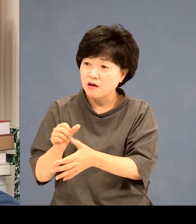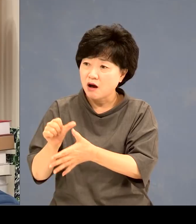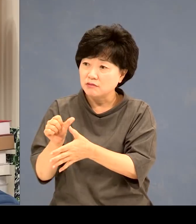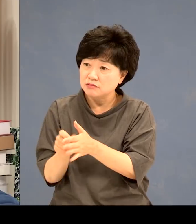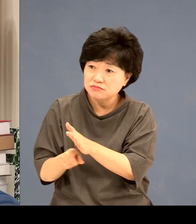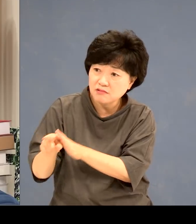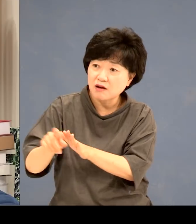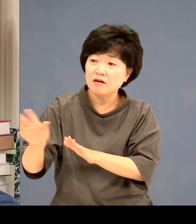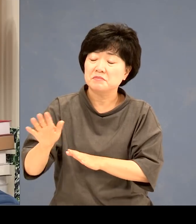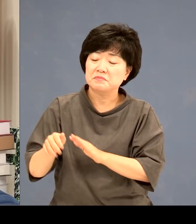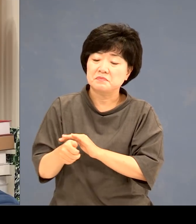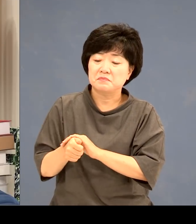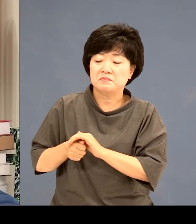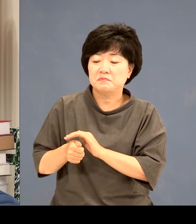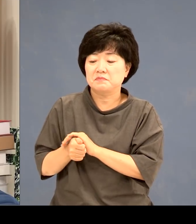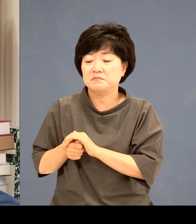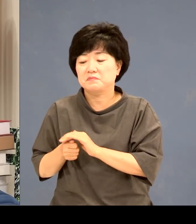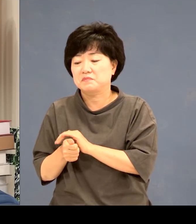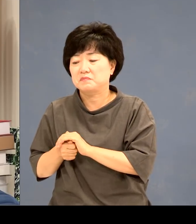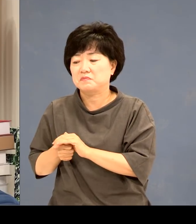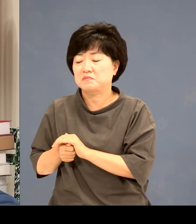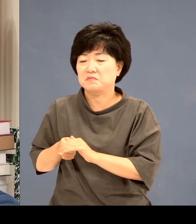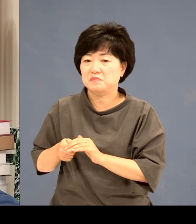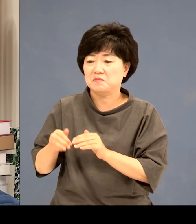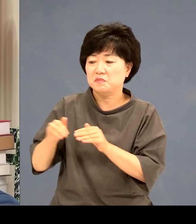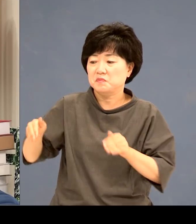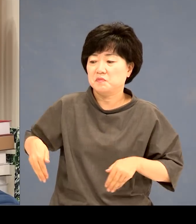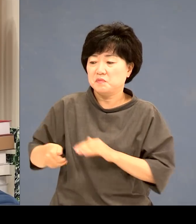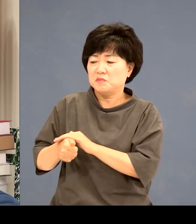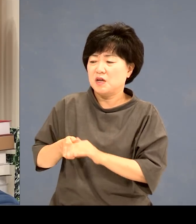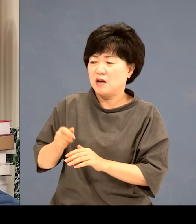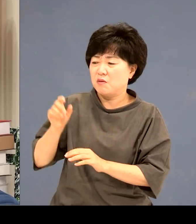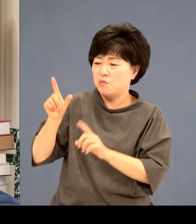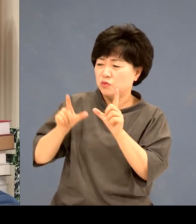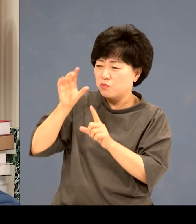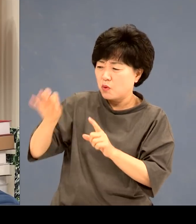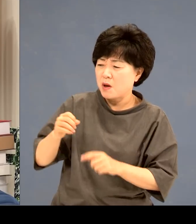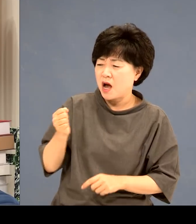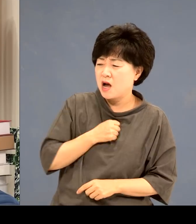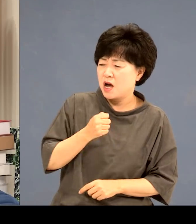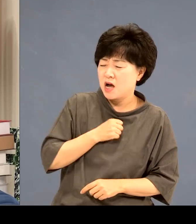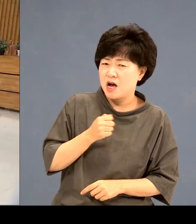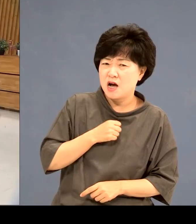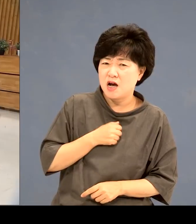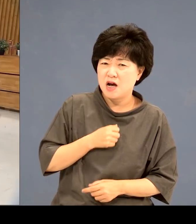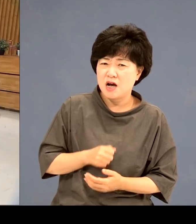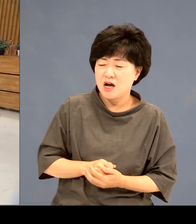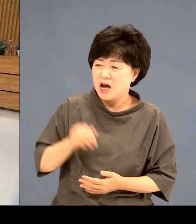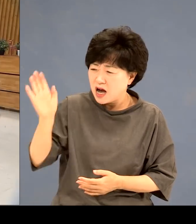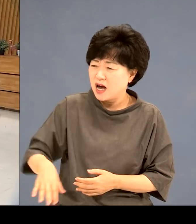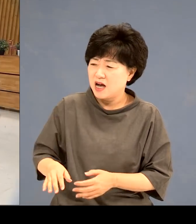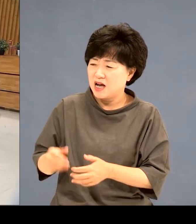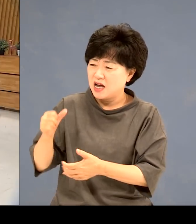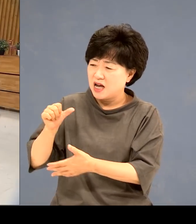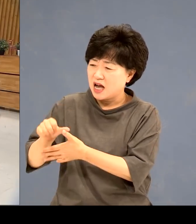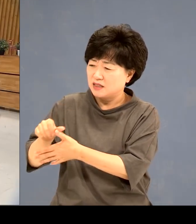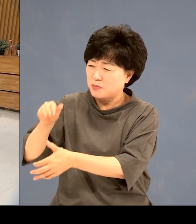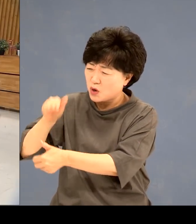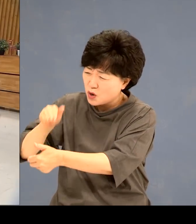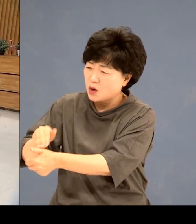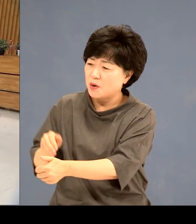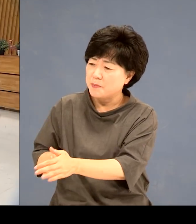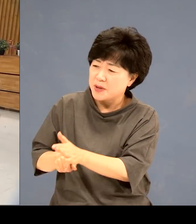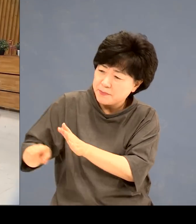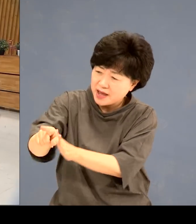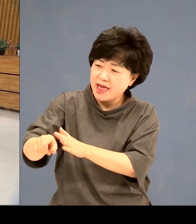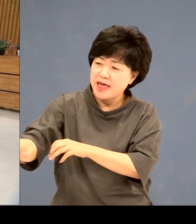네. 훨씬 더 실력도 있고 공도 잘 차면 앞에 나가서 뭔가 이렇게 네네. 할 수 하면 있는데 되는데 네. 안 나가는구나. 이게 안 나가요. 자꾸